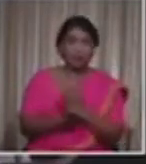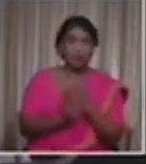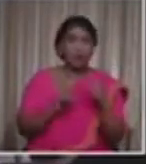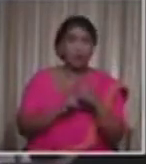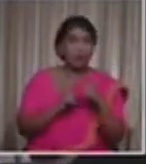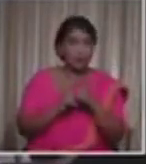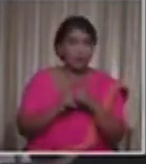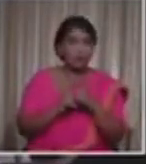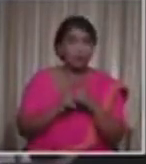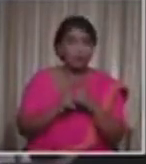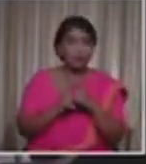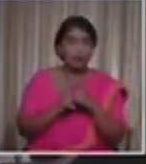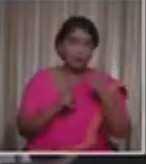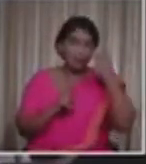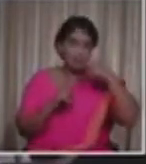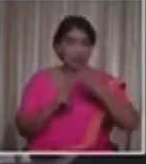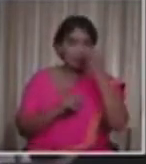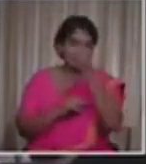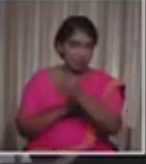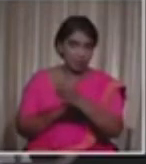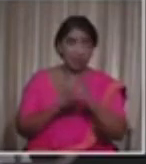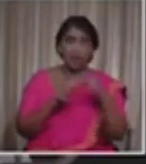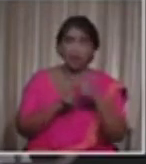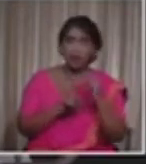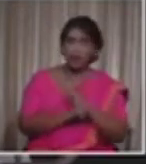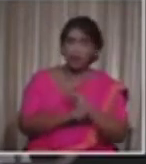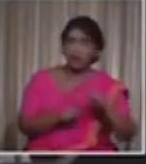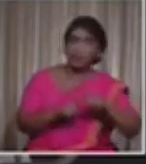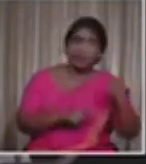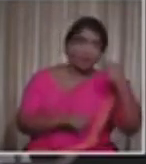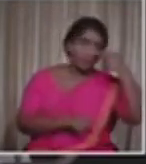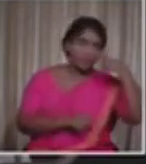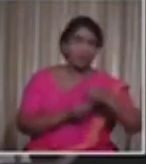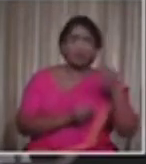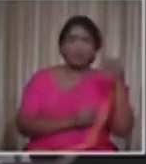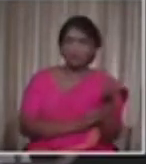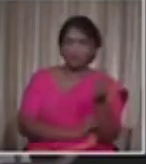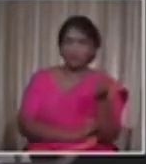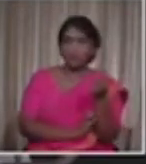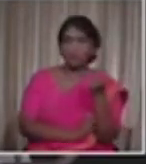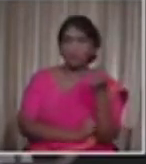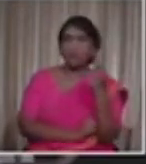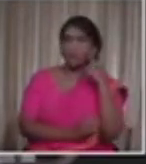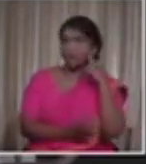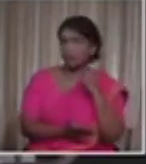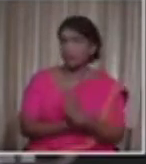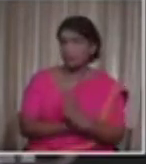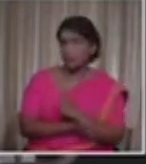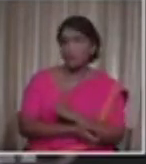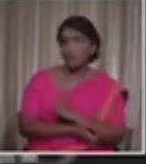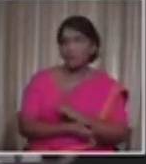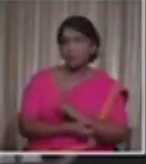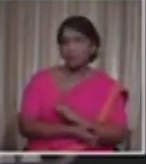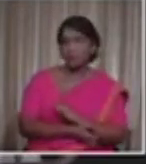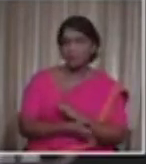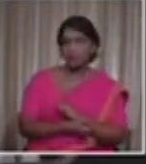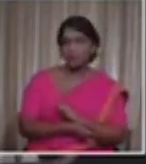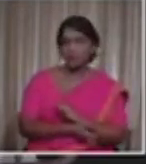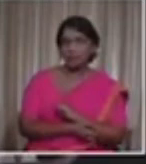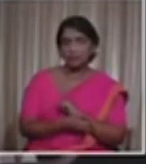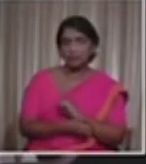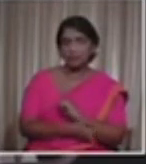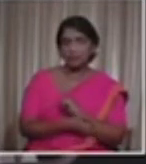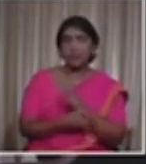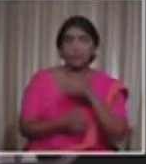අයට වෙන විදියකට තෙල් දෙනවා. ඩොලර් නැති අයට තව විදියකට දෙනවා. හරි අමාරුවක් තියෙන දින් not the normal market. I accept